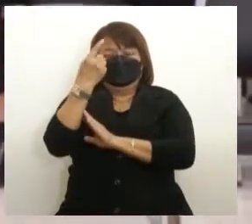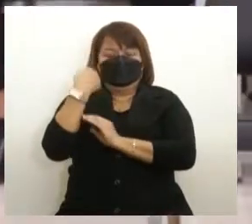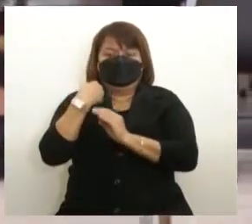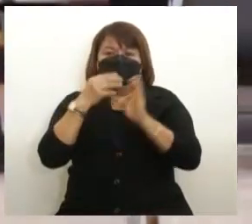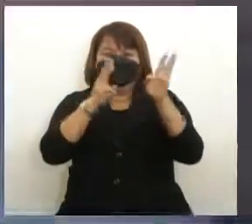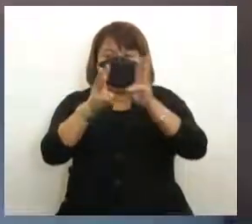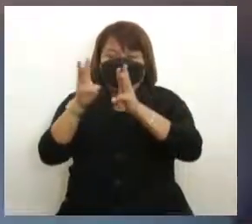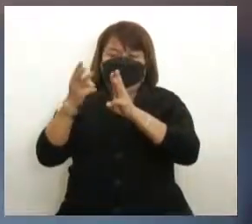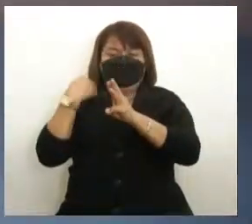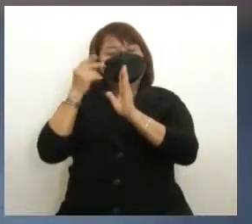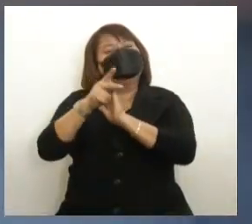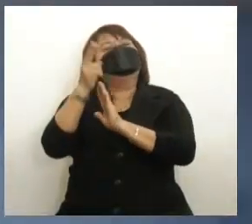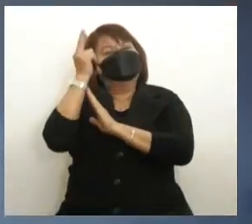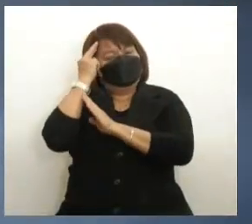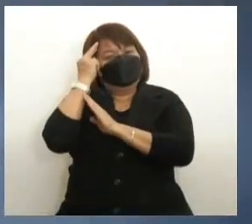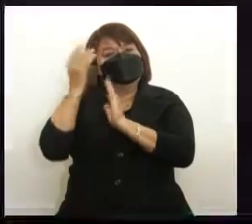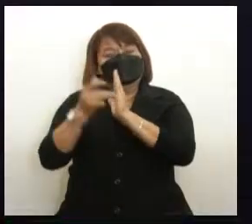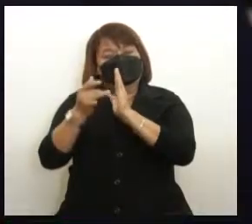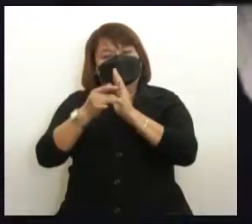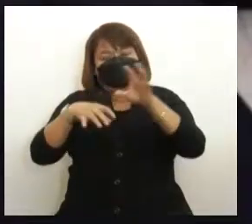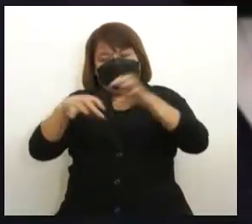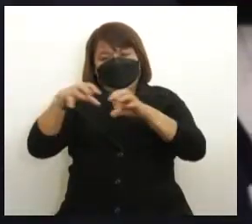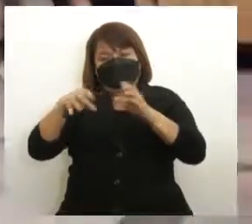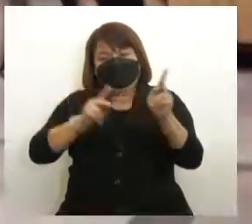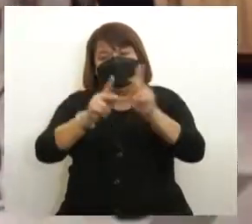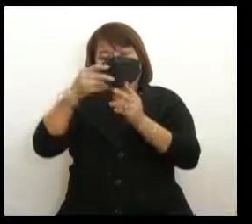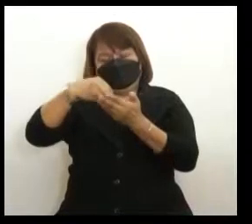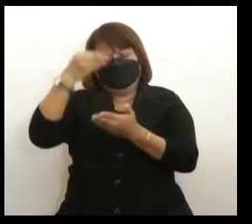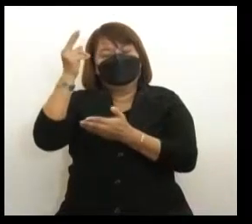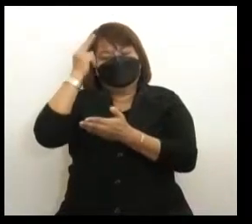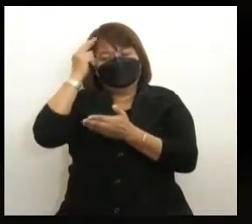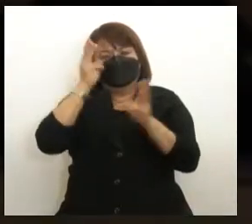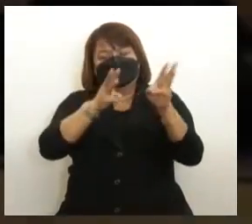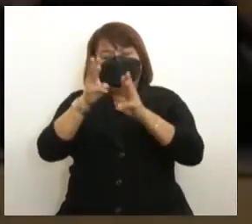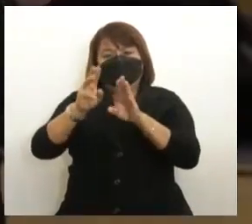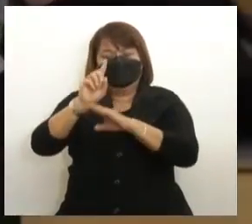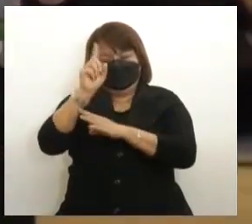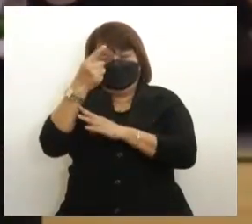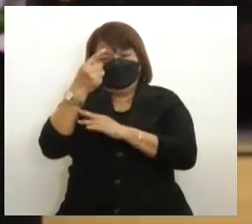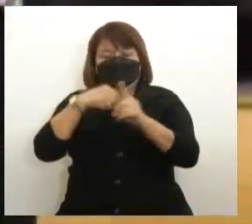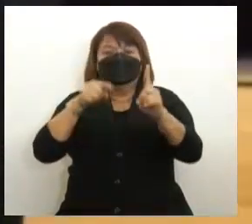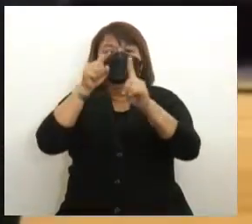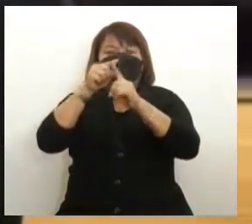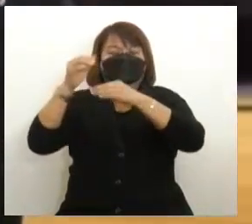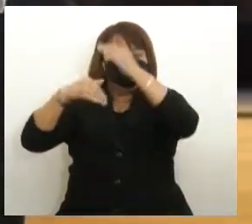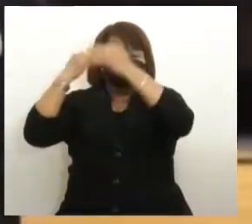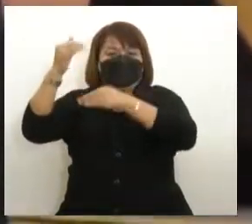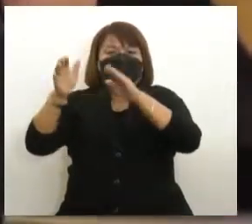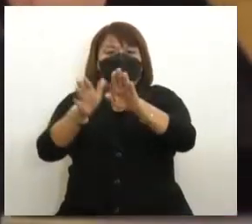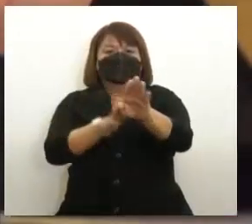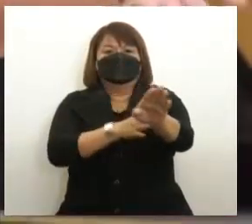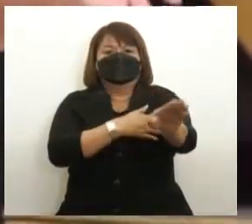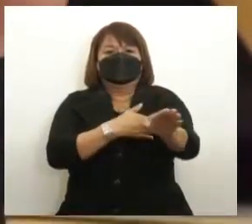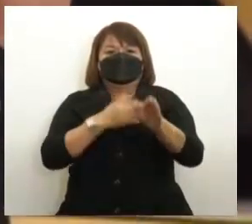ที่มีความรู้และทักษะในการจัดกิจกรรมการเรียนรู้แนวใหม่สำหรับการไปสู่เป้าหมายการพัฒนาอย่างยั่งยืน